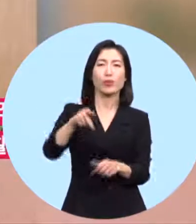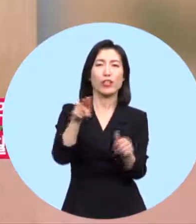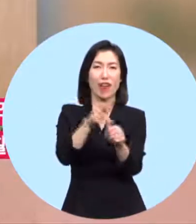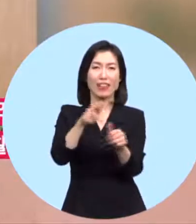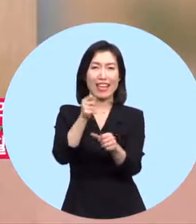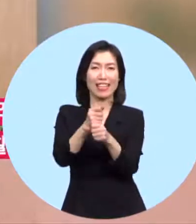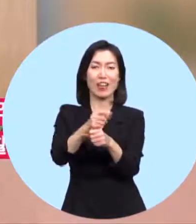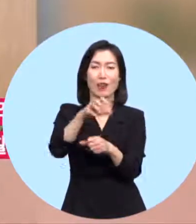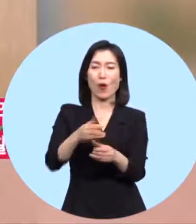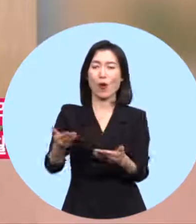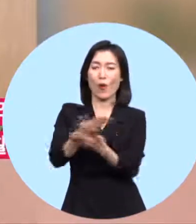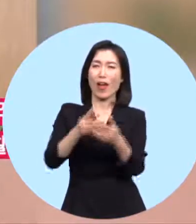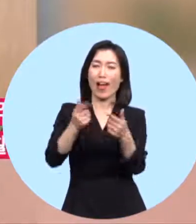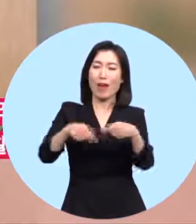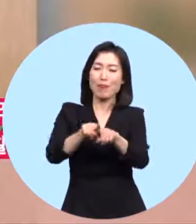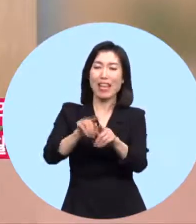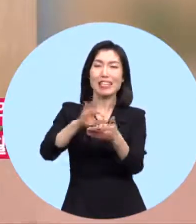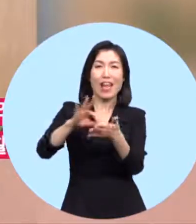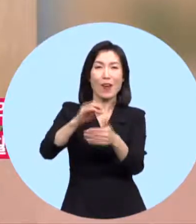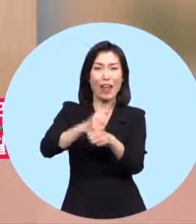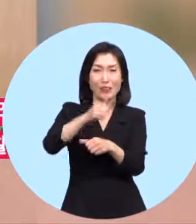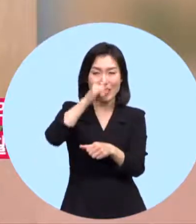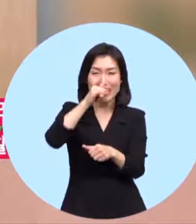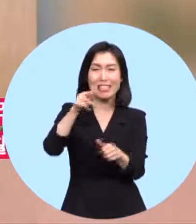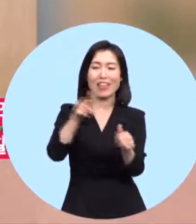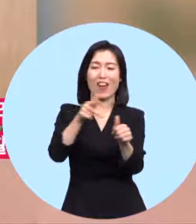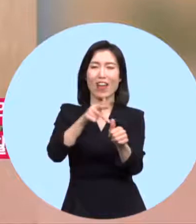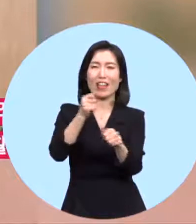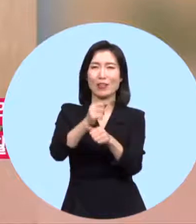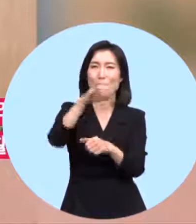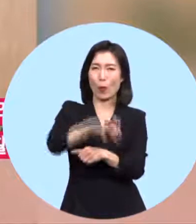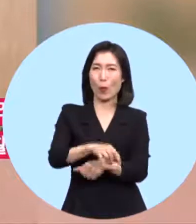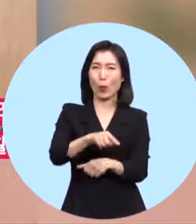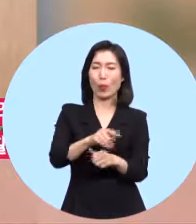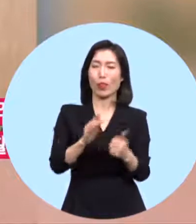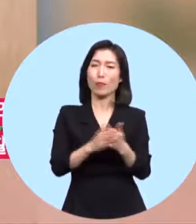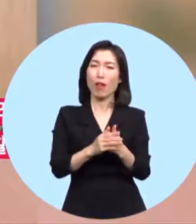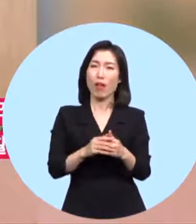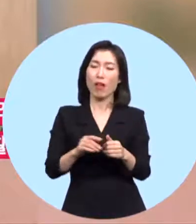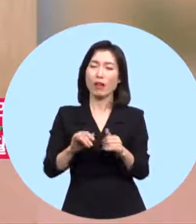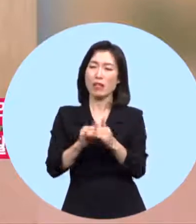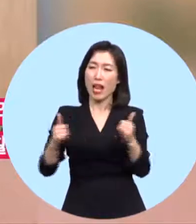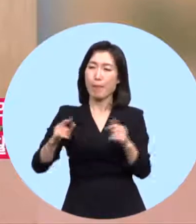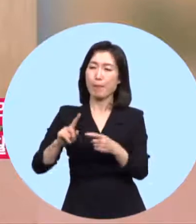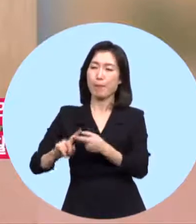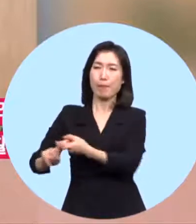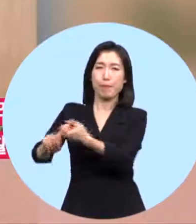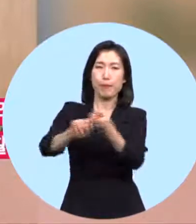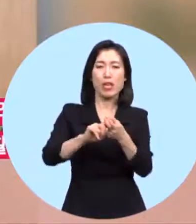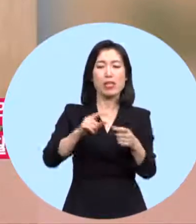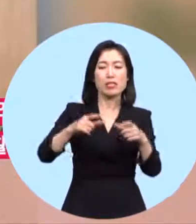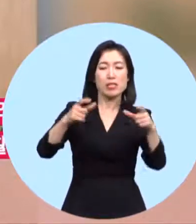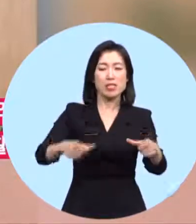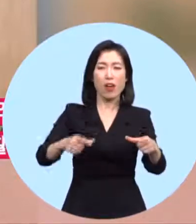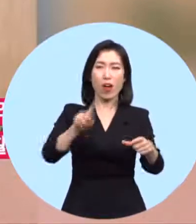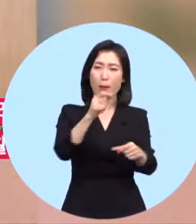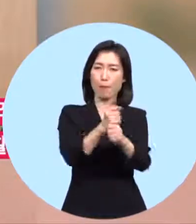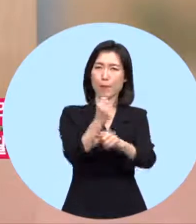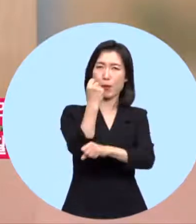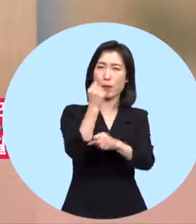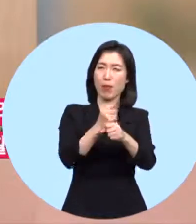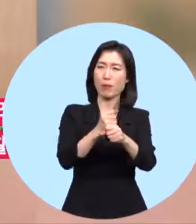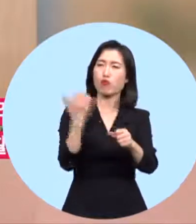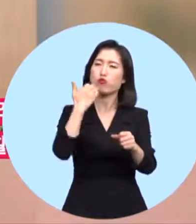제작소에서는 시민들을 위해 디지털 전문 교육을 수행하고 인적 네트워크를 형성하여 지역